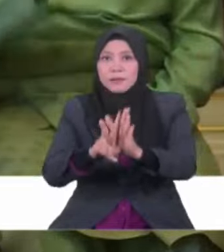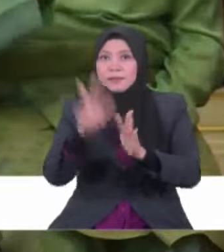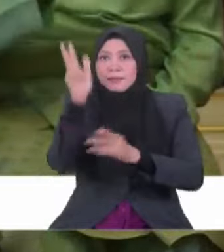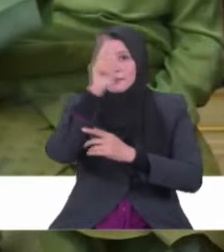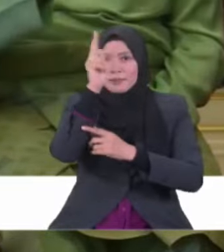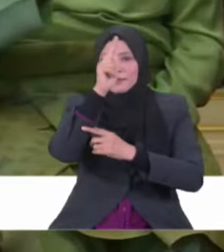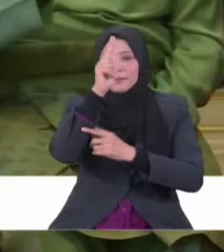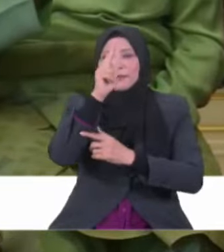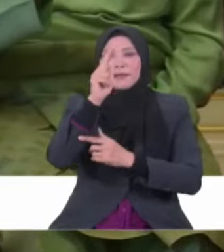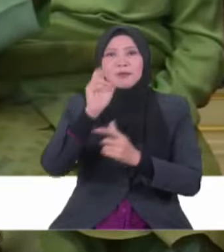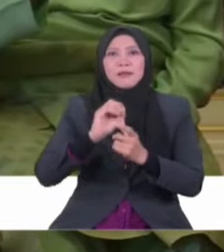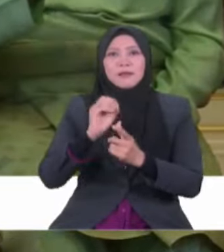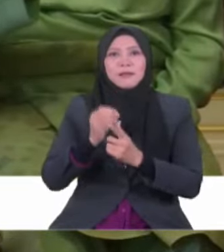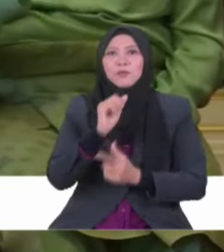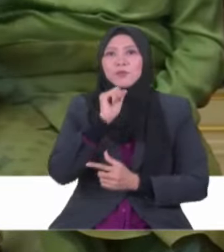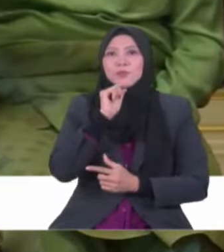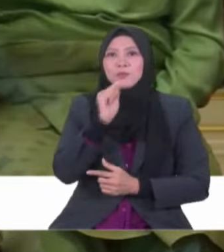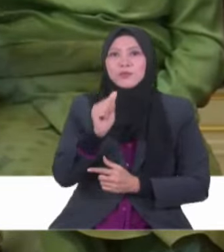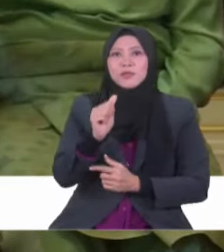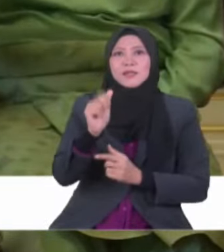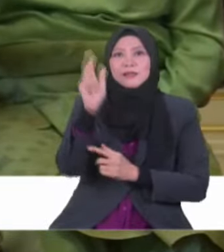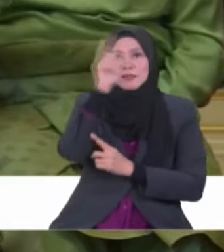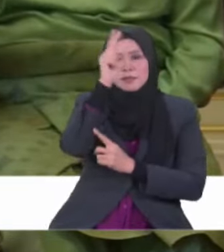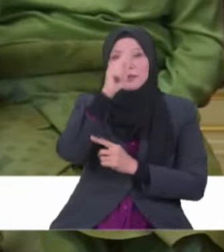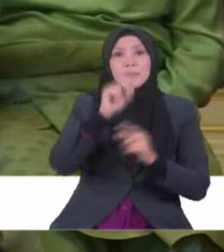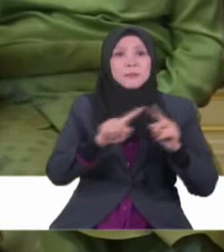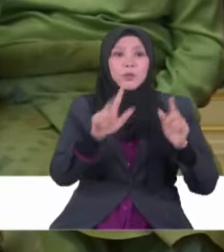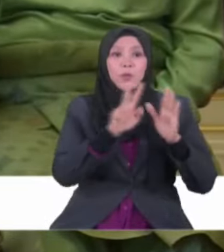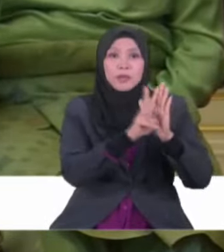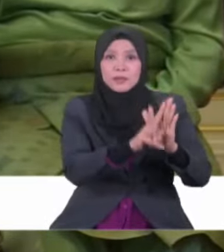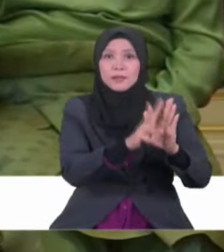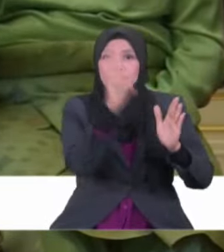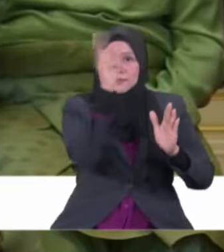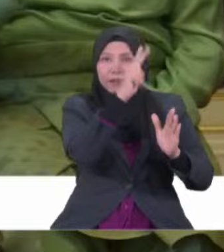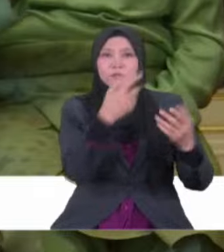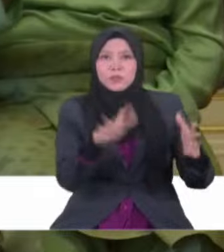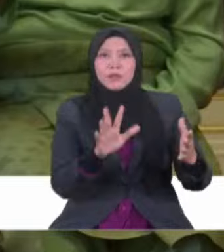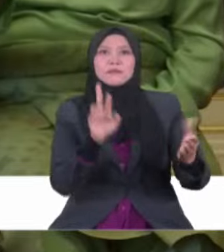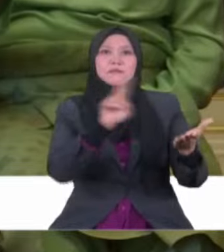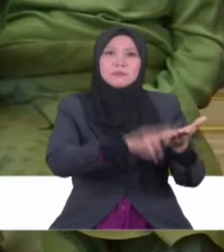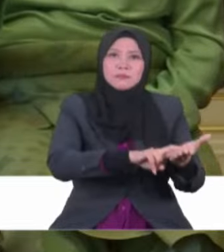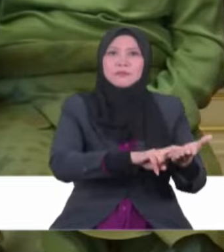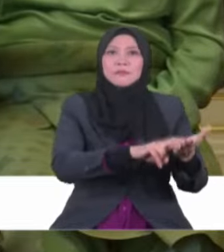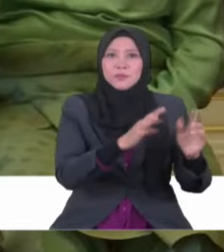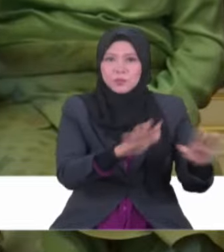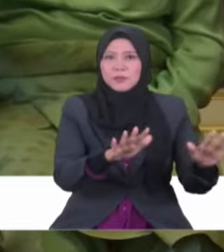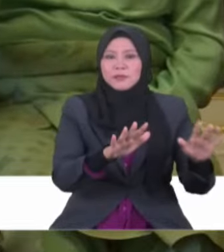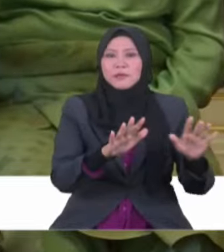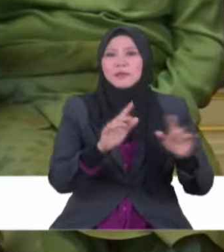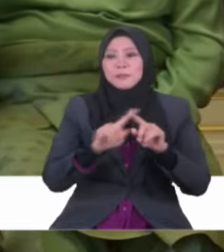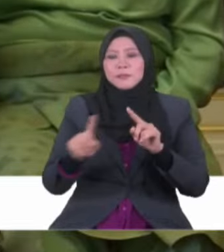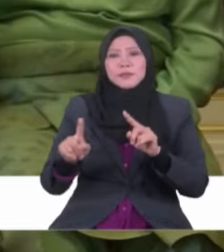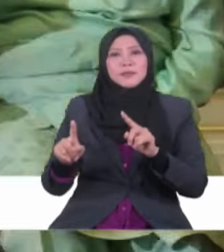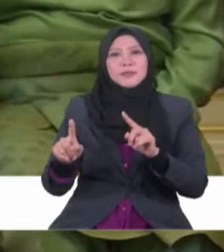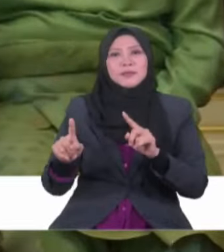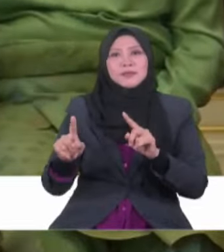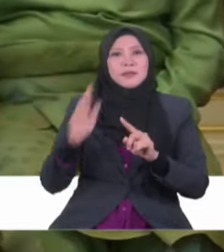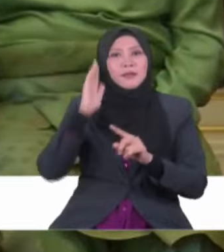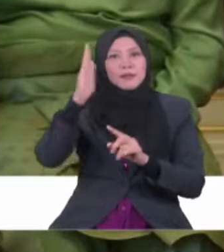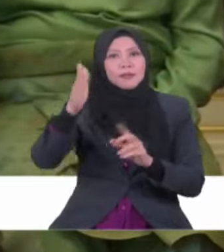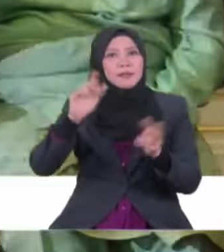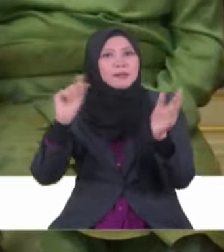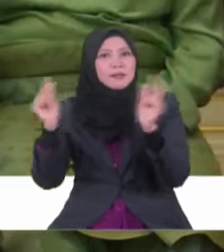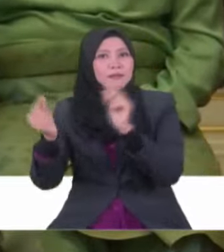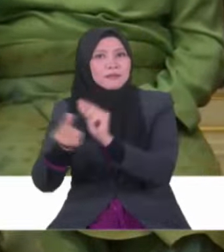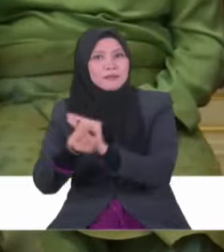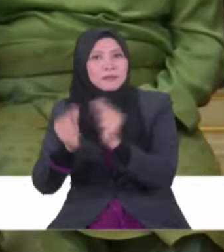wakil daripada bukan kerajaan. Tapi wakil kerajaan dah dipenuhi. Jadi apa yang dilakukan sekarang ini ialah akan